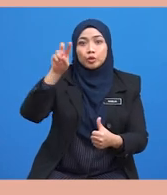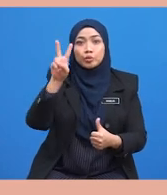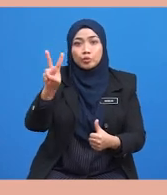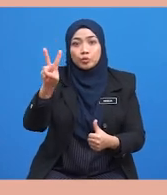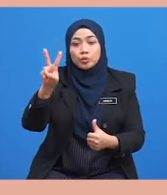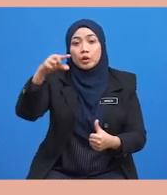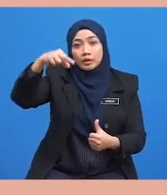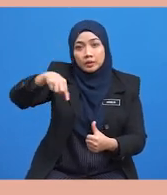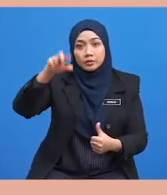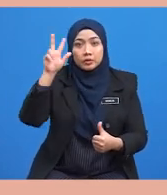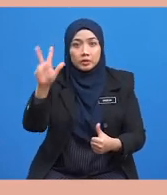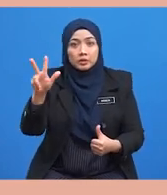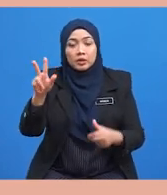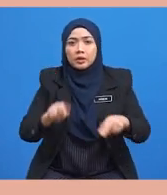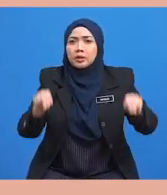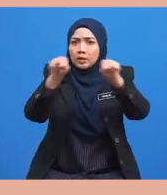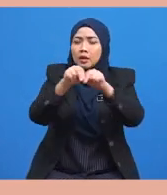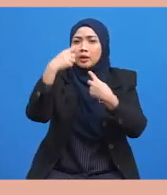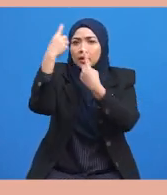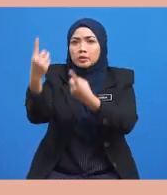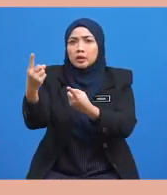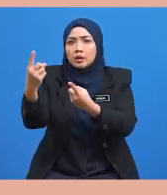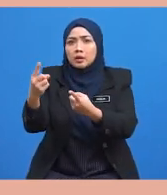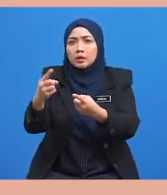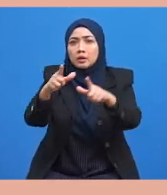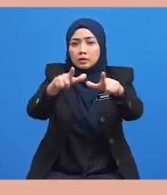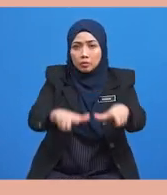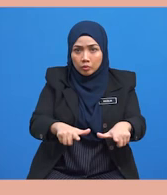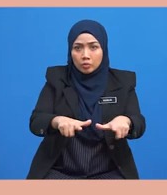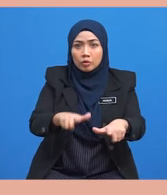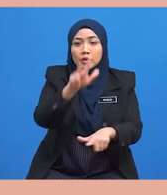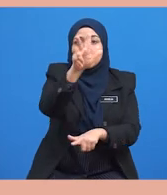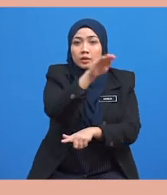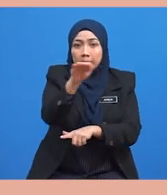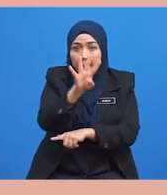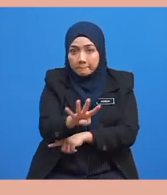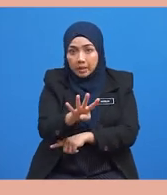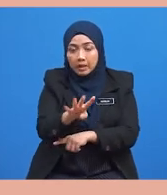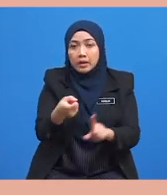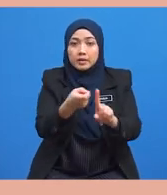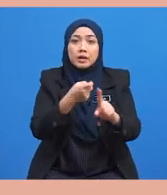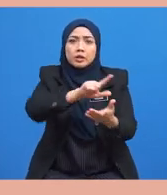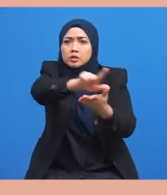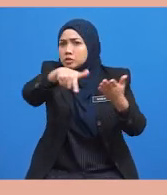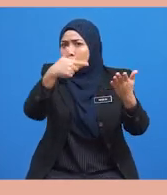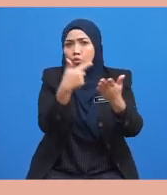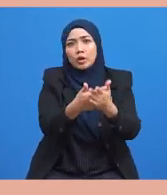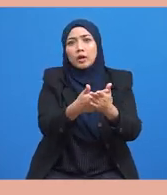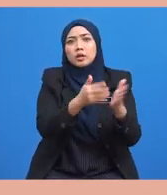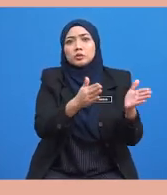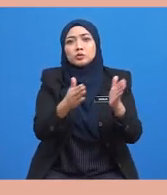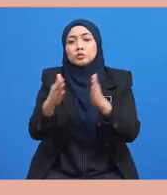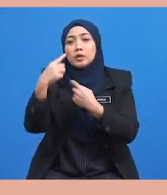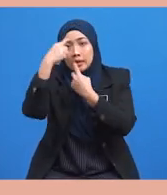Q3 ialah nilai data yang berada pada kedudukan 3/4 daripada keseluruhan susunan data